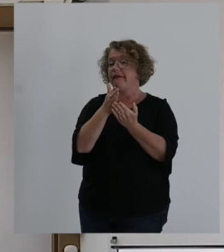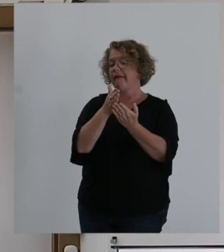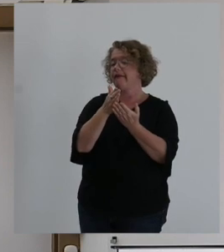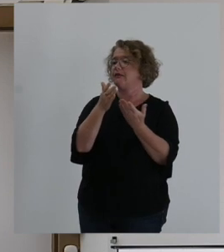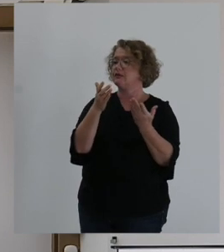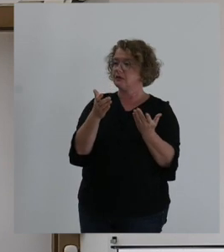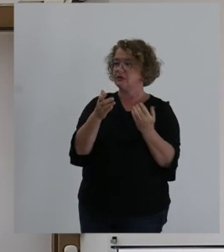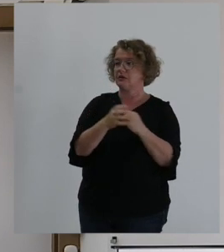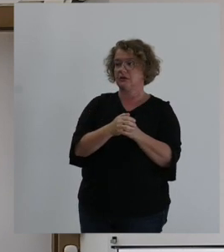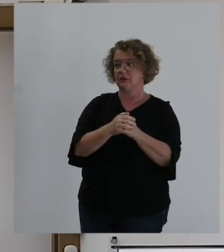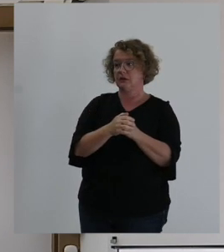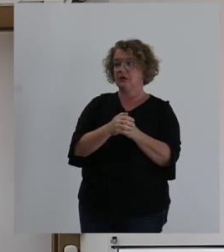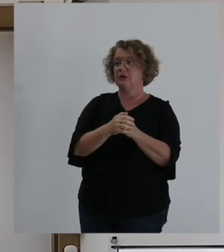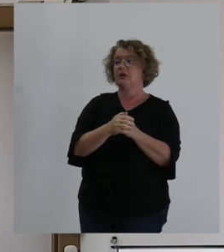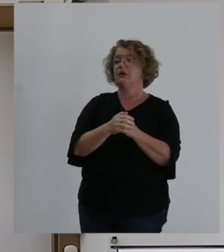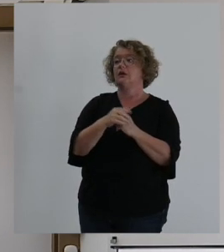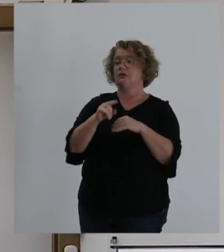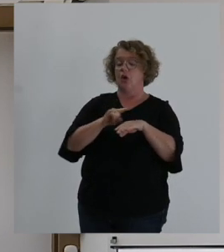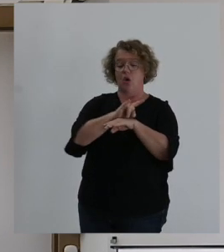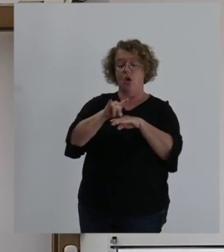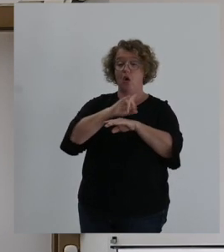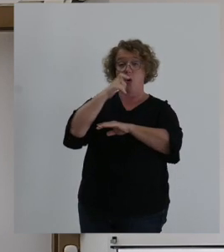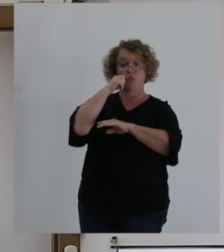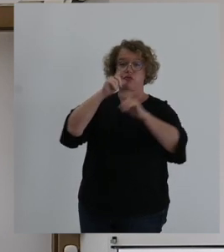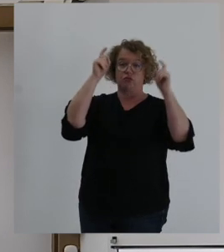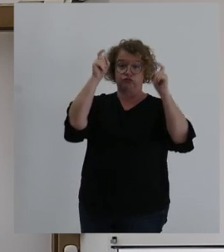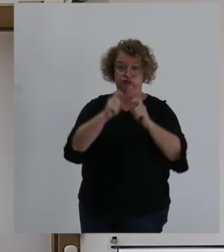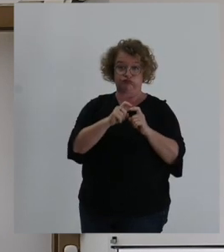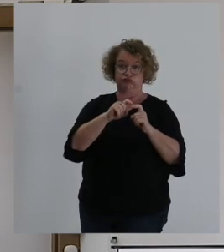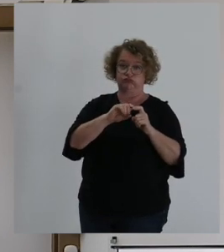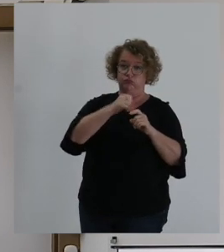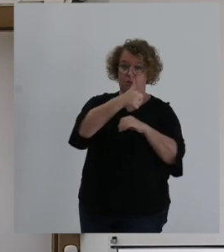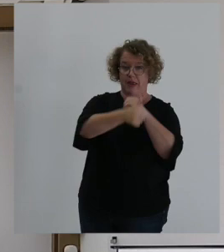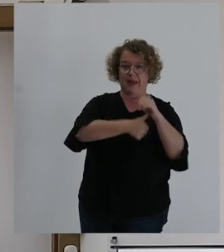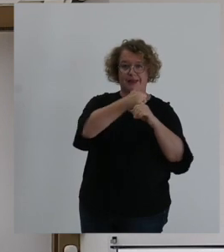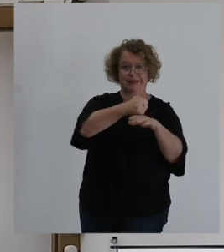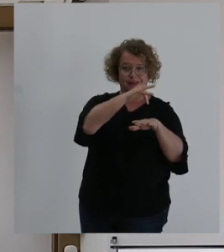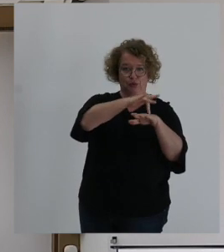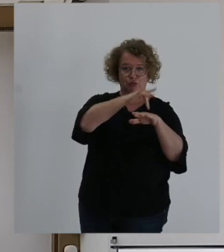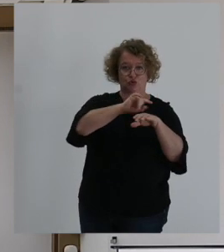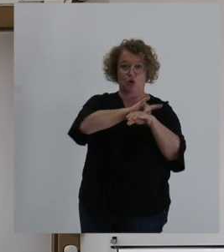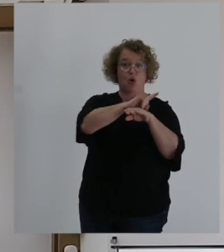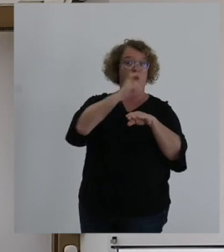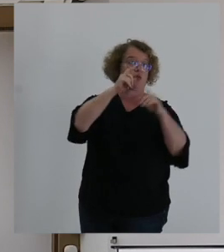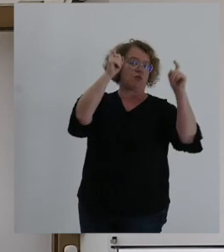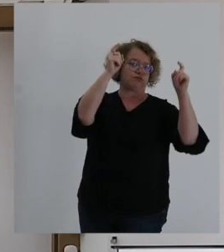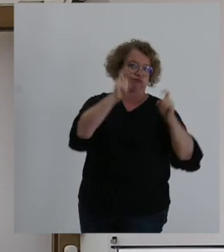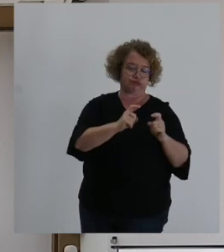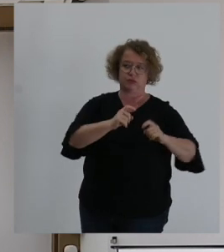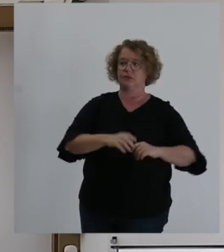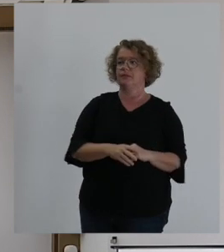amputée en fait d'un grand nombre d'heures de cours en présentiel, notamment en première année. Donc je me demandais comment vous pouviez à la